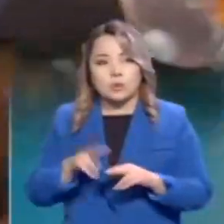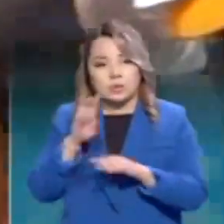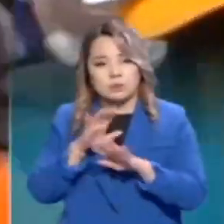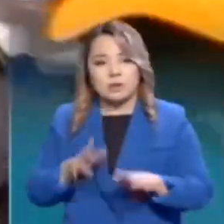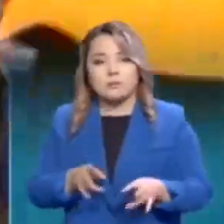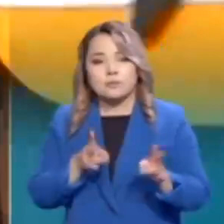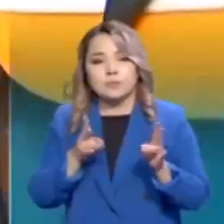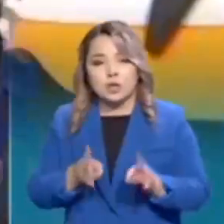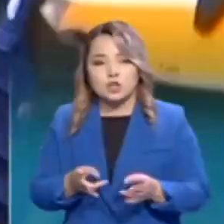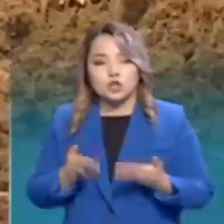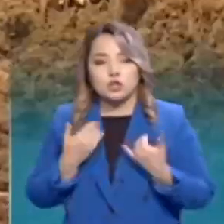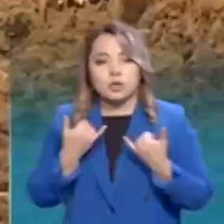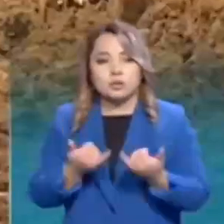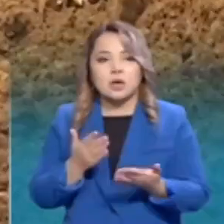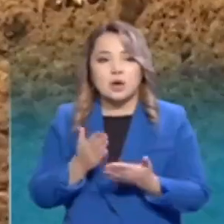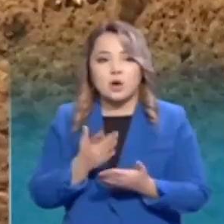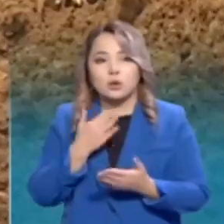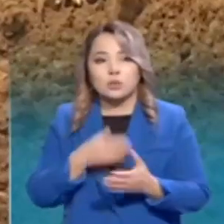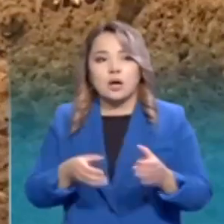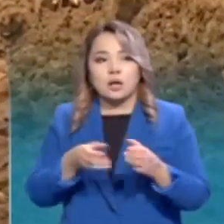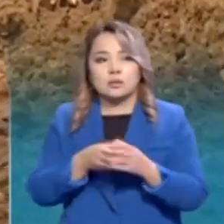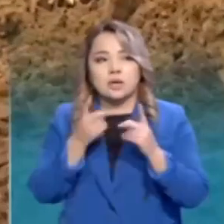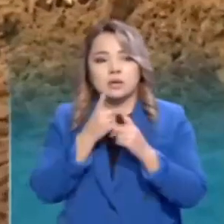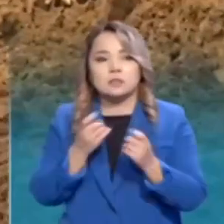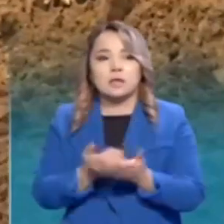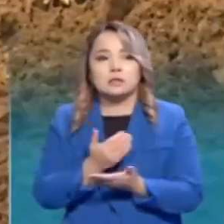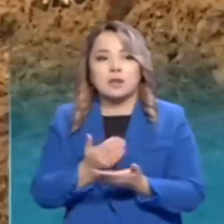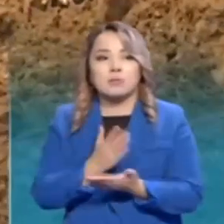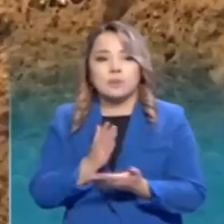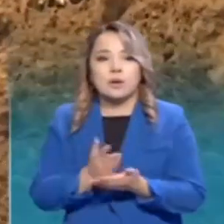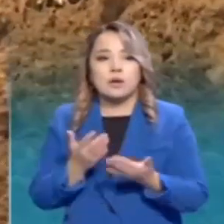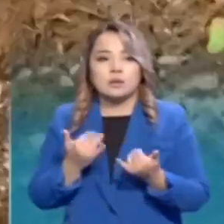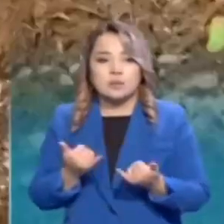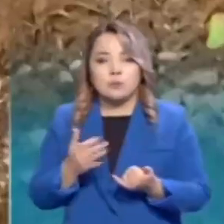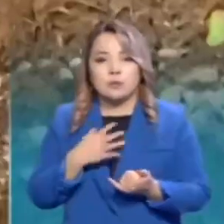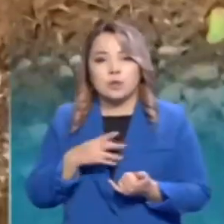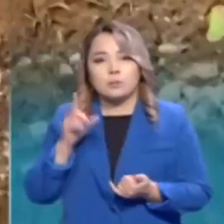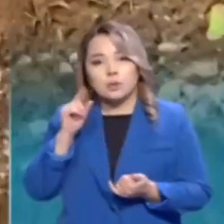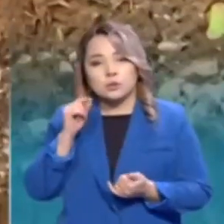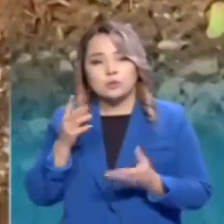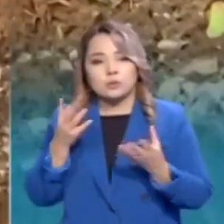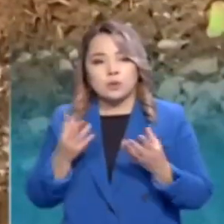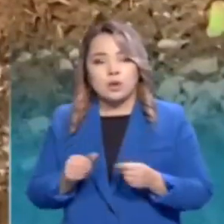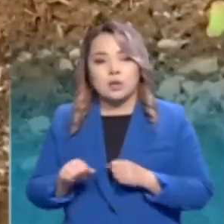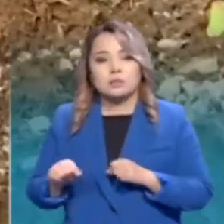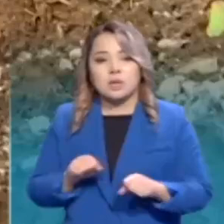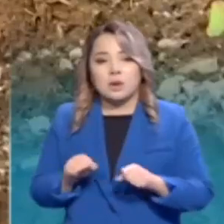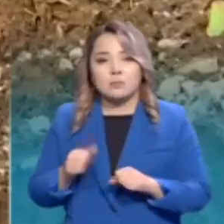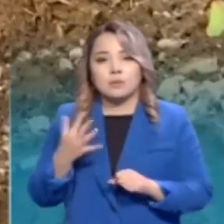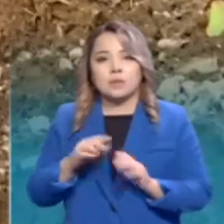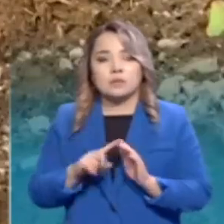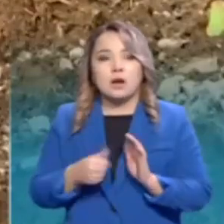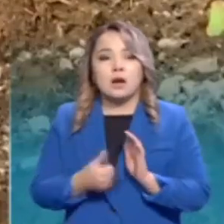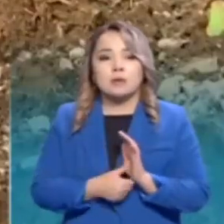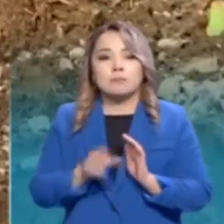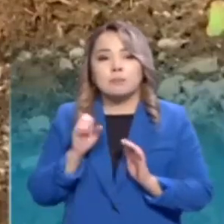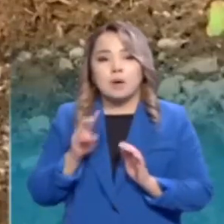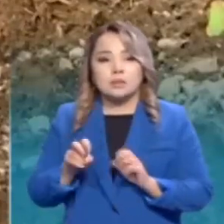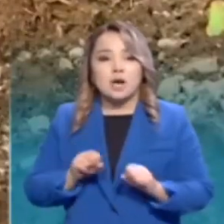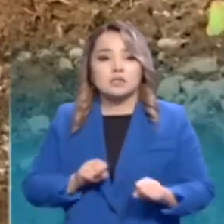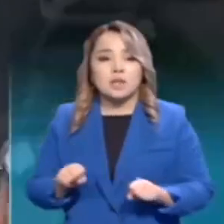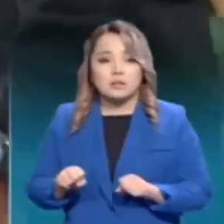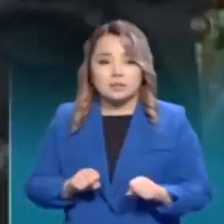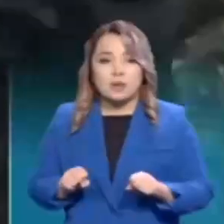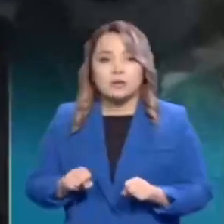апат зардабын жеңілдету жөндігі ұлттық агенттігі хабарлады. Оның дерегінше дүйсенбі күні болған қуаты 5-6 балдық